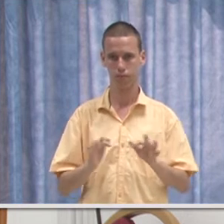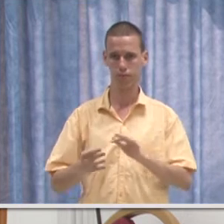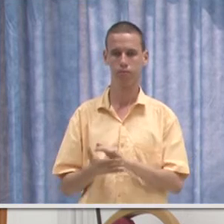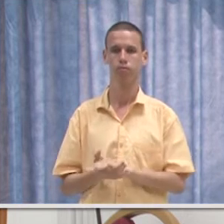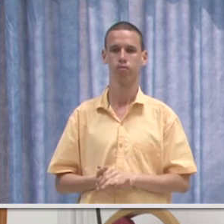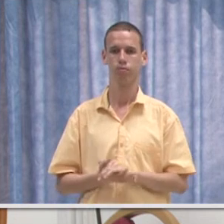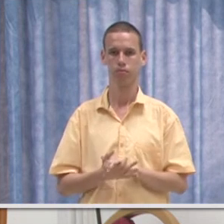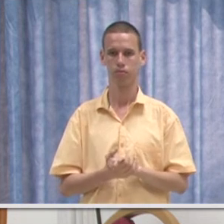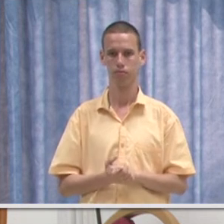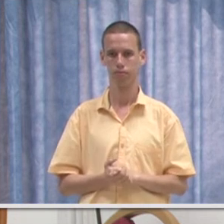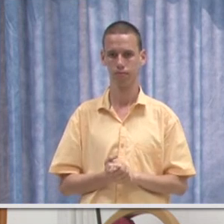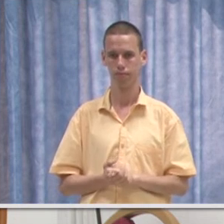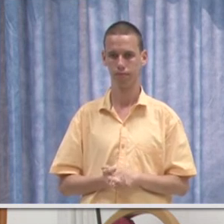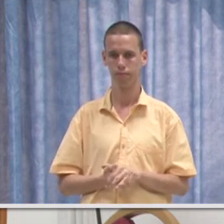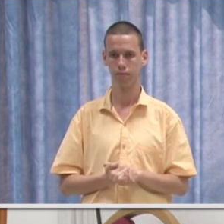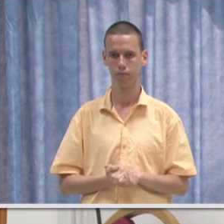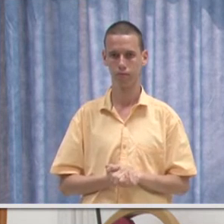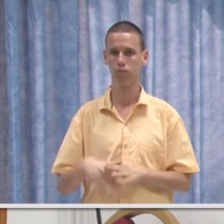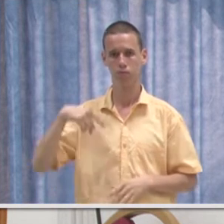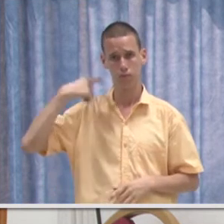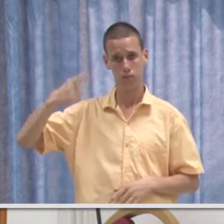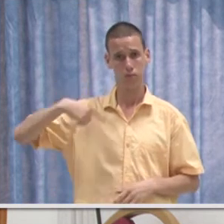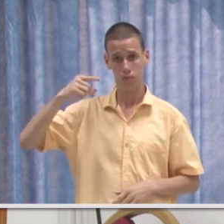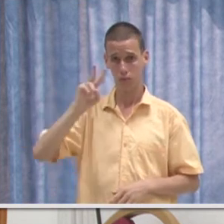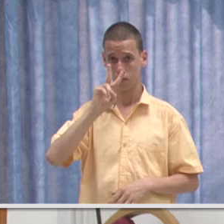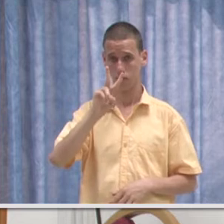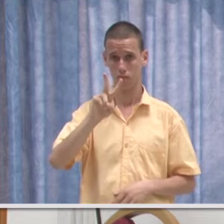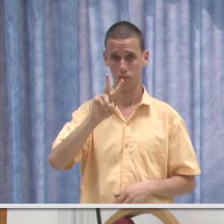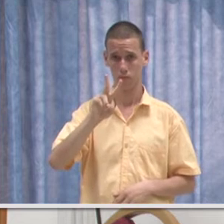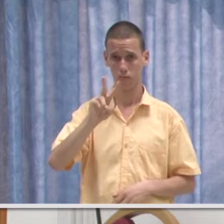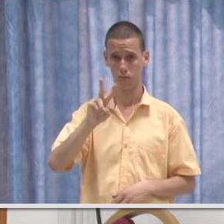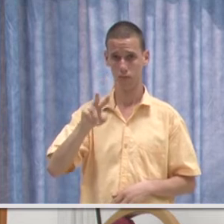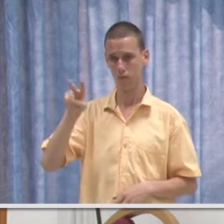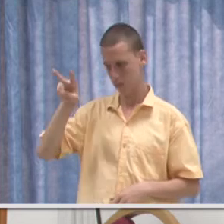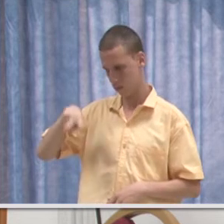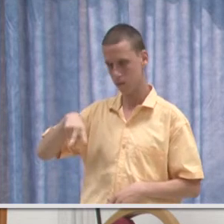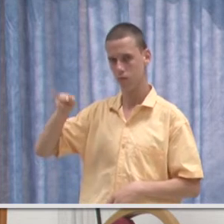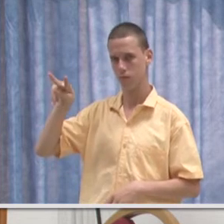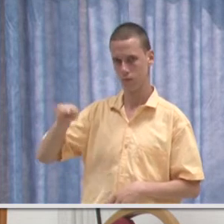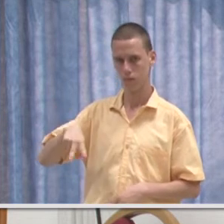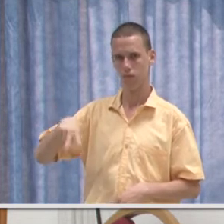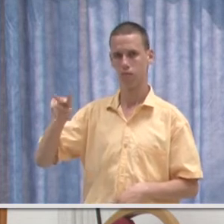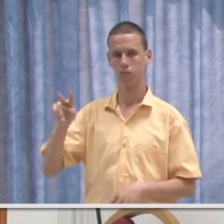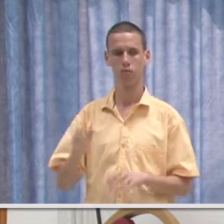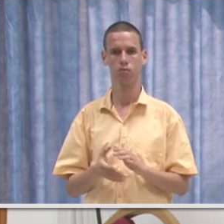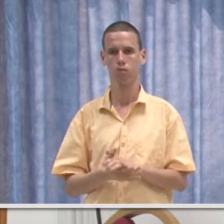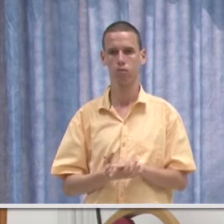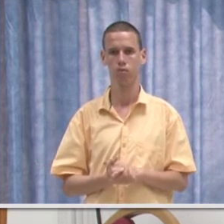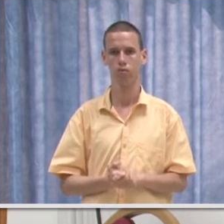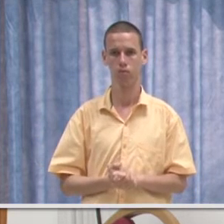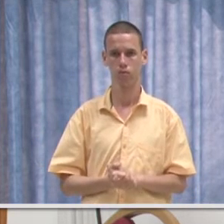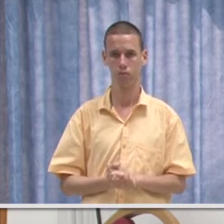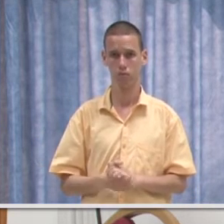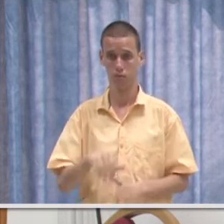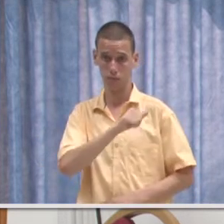des fois par jour. Et nous aussi, nous pouvons continuer avec les autres activités que nous pouvons faire dans le service qui